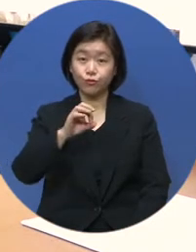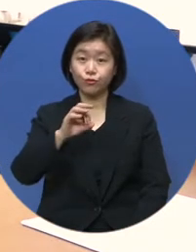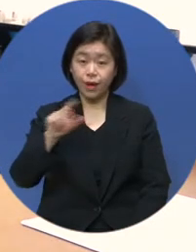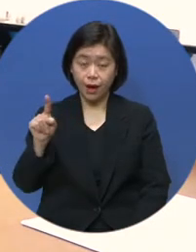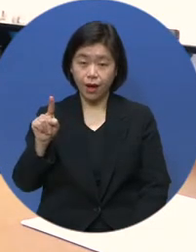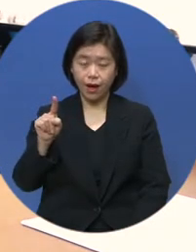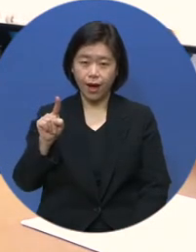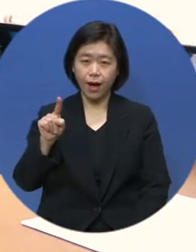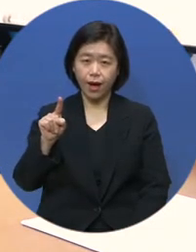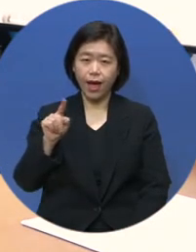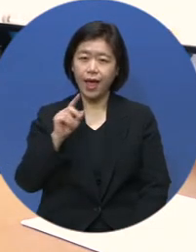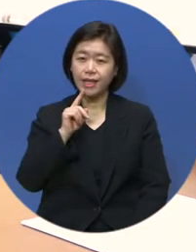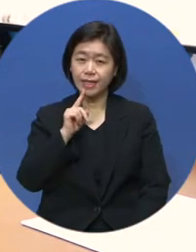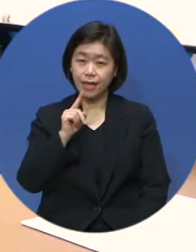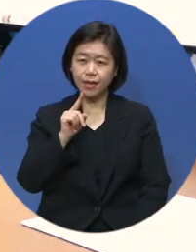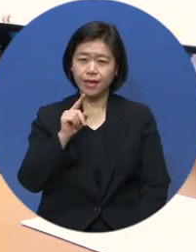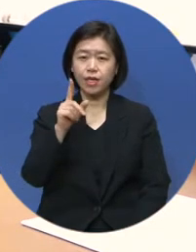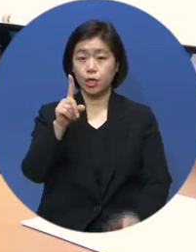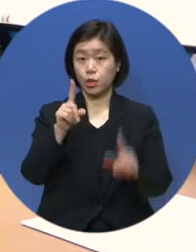1호점입니다.